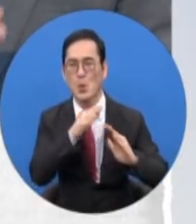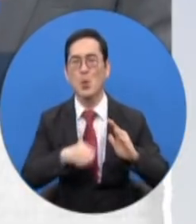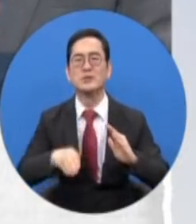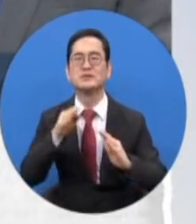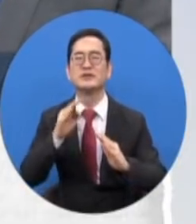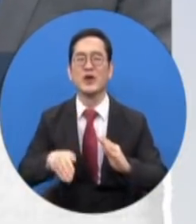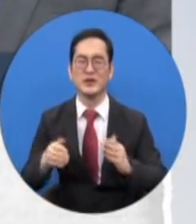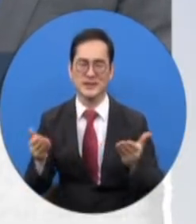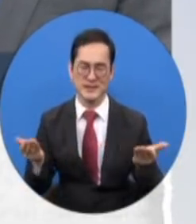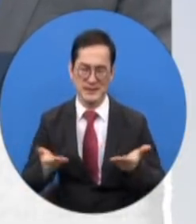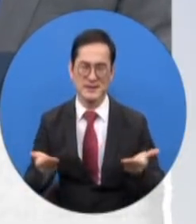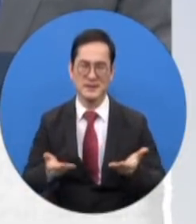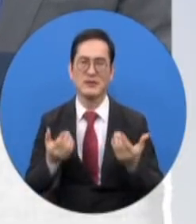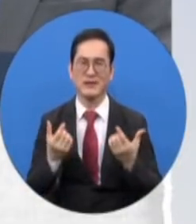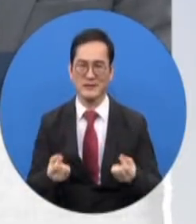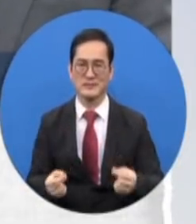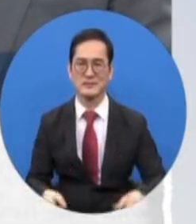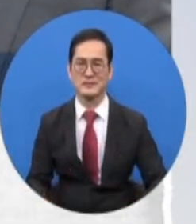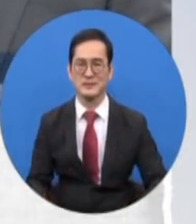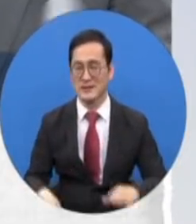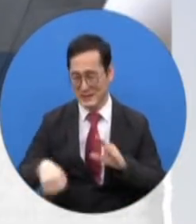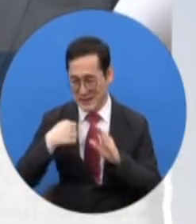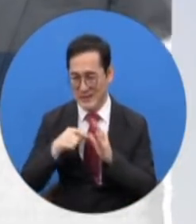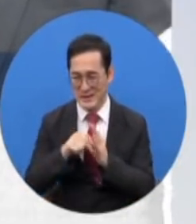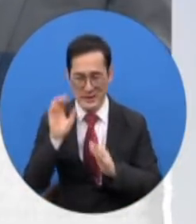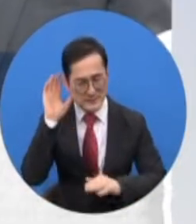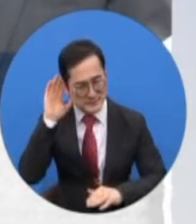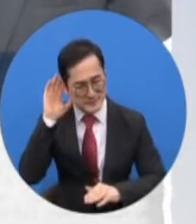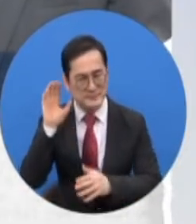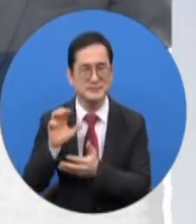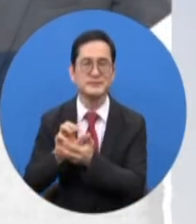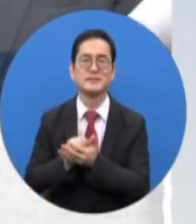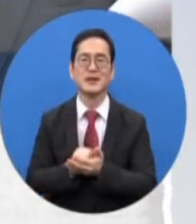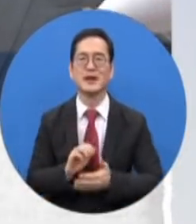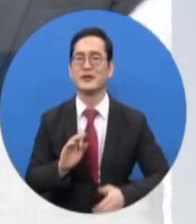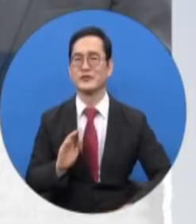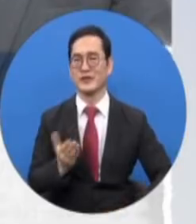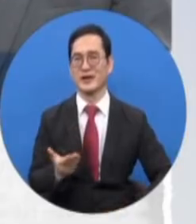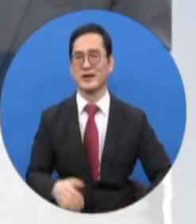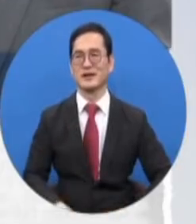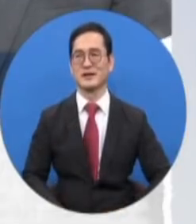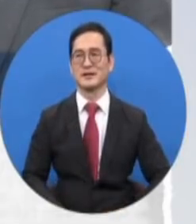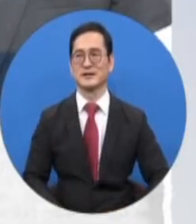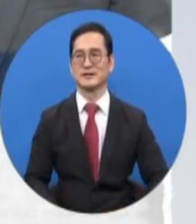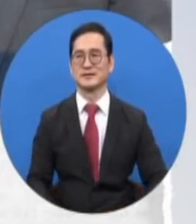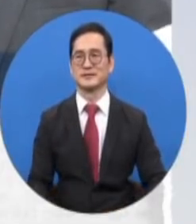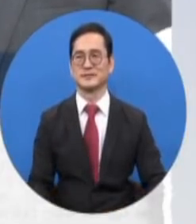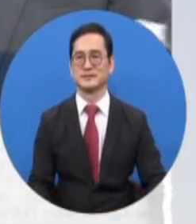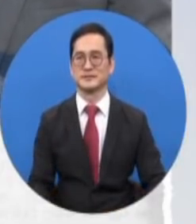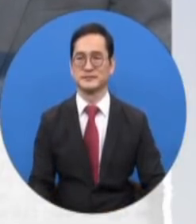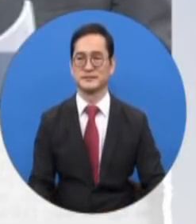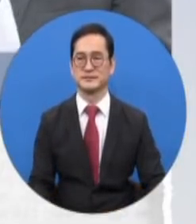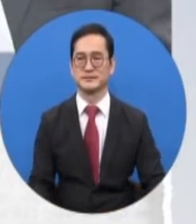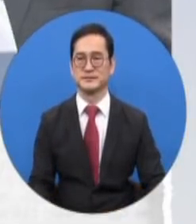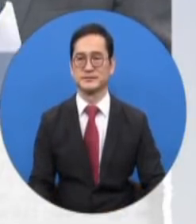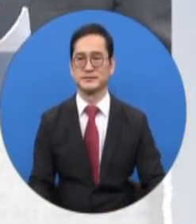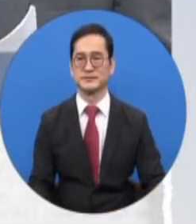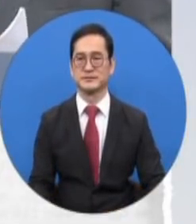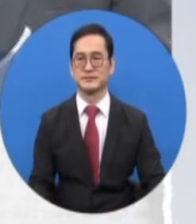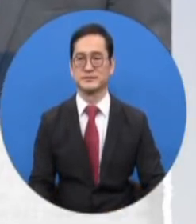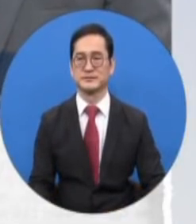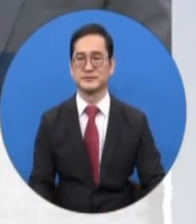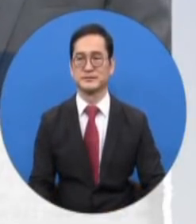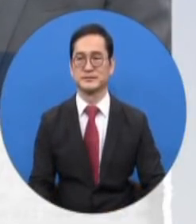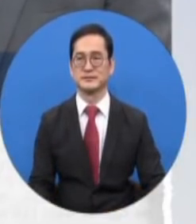되고 국빈들과 함께 대화를 나누기도 해야 되는데 이 시간까지 굉장히 공식적인 업무가 되기 때문에 어려운 것인데